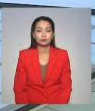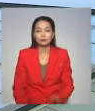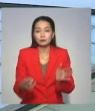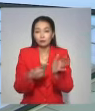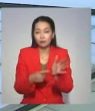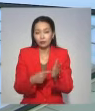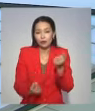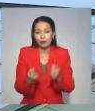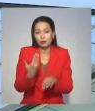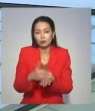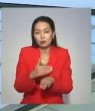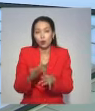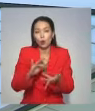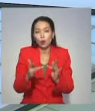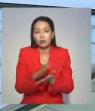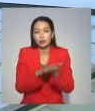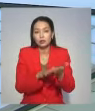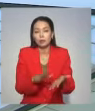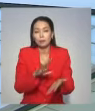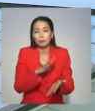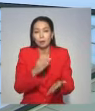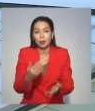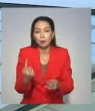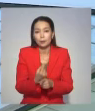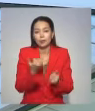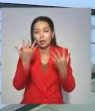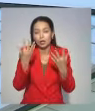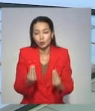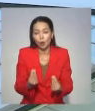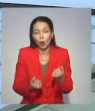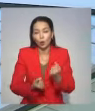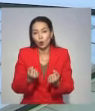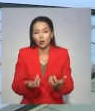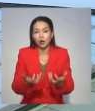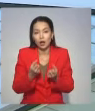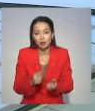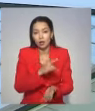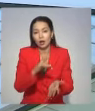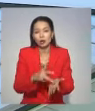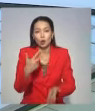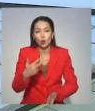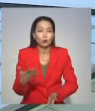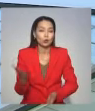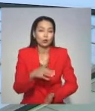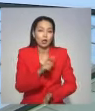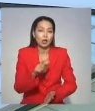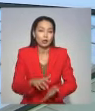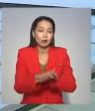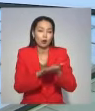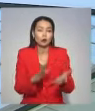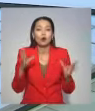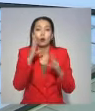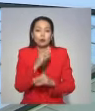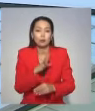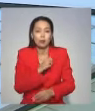Қарағандыда автонесиеге онлайн өтінім берген тұтынушылардың алғашқылары бүгін көліктерін алды. Қалада 30 шақты адам өтінім беріп